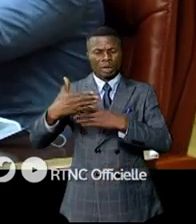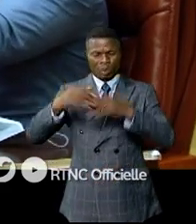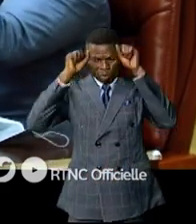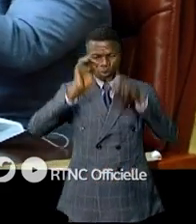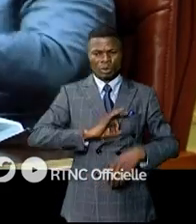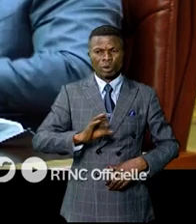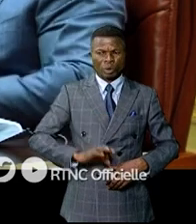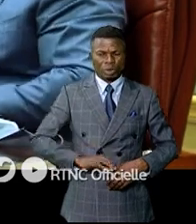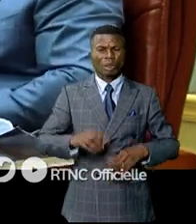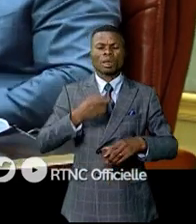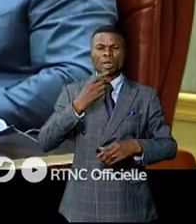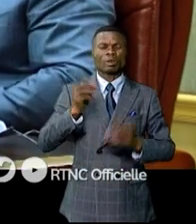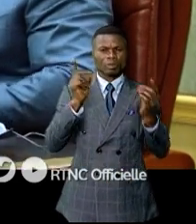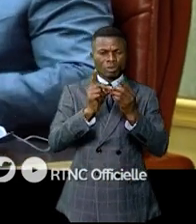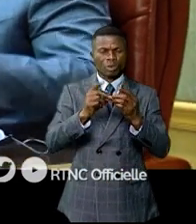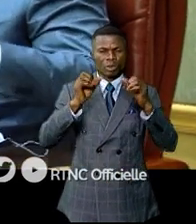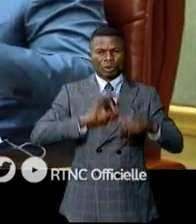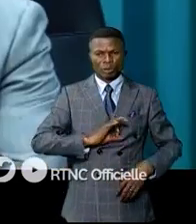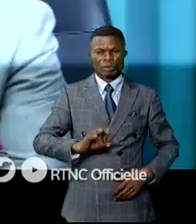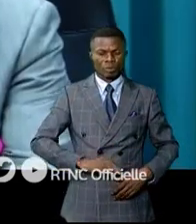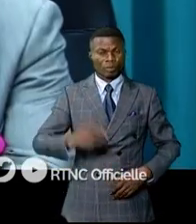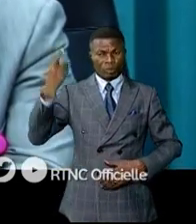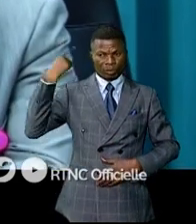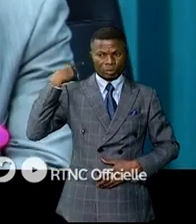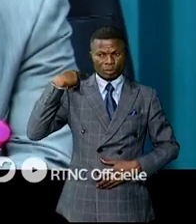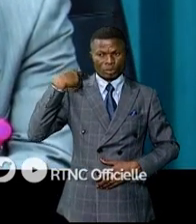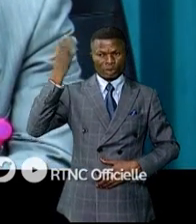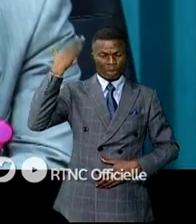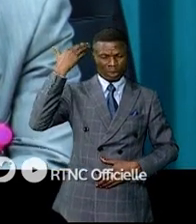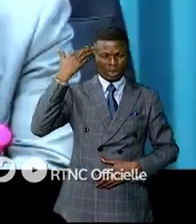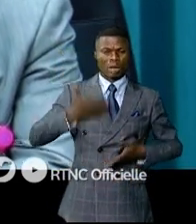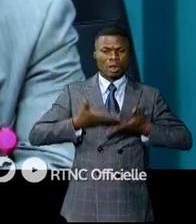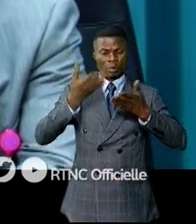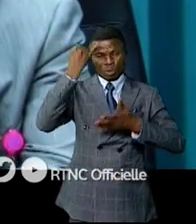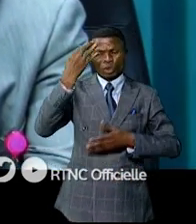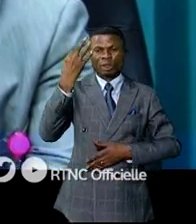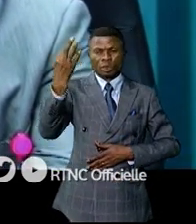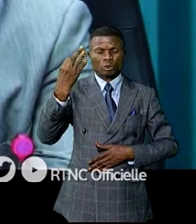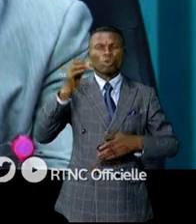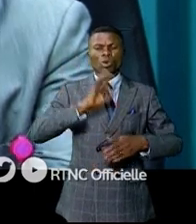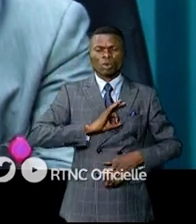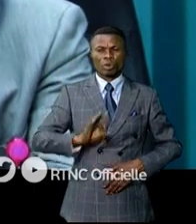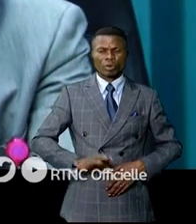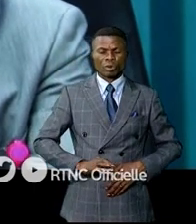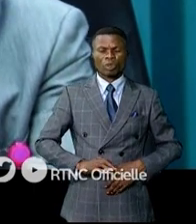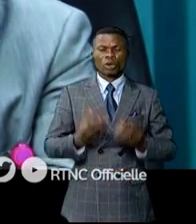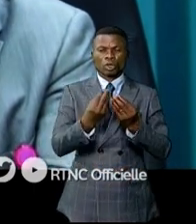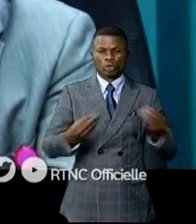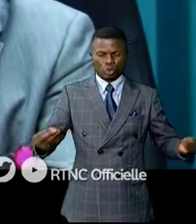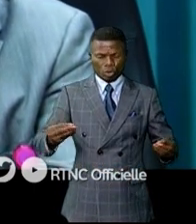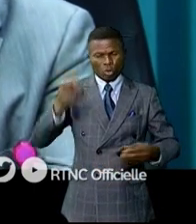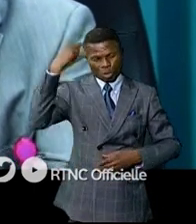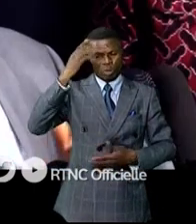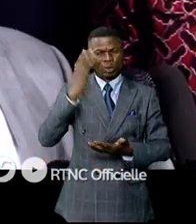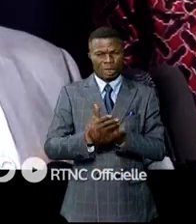l'État a également été consulté. Ces députés nationaux honoraires proposent trois options au président de la République pour résorber la crise